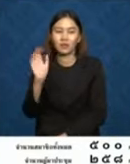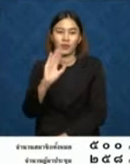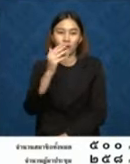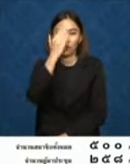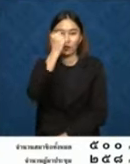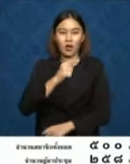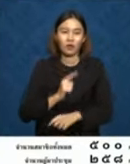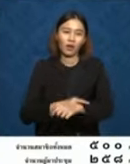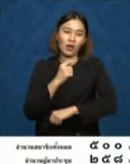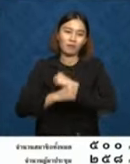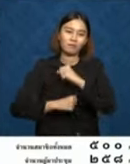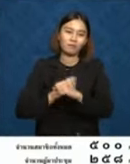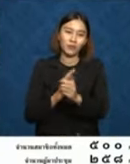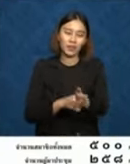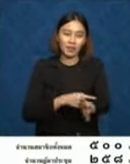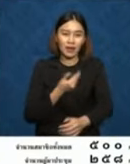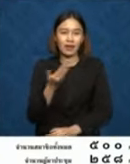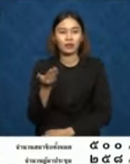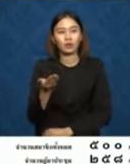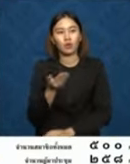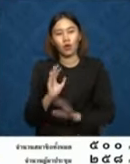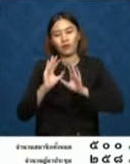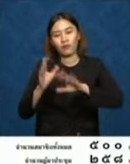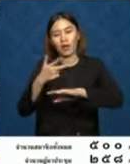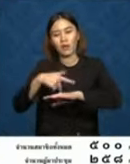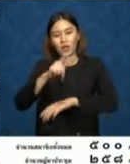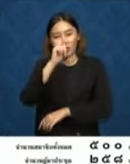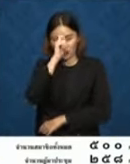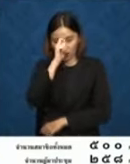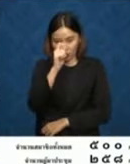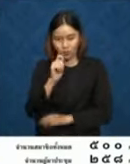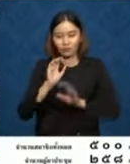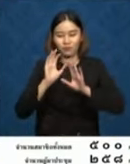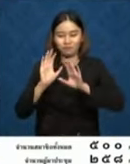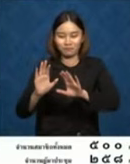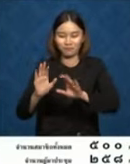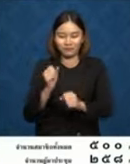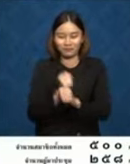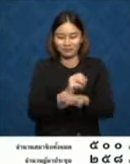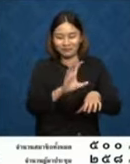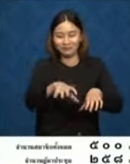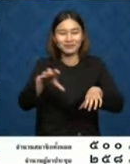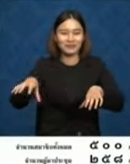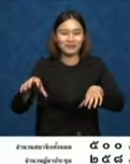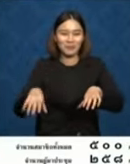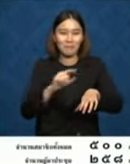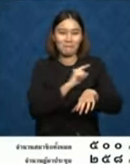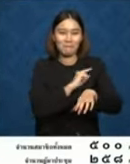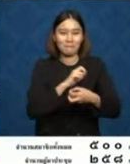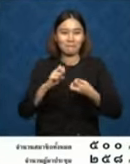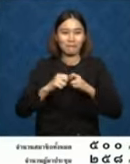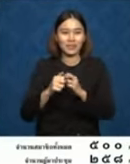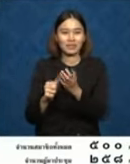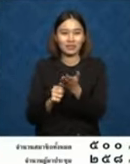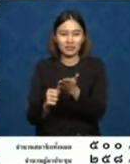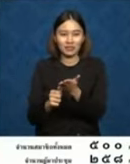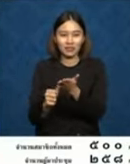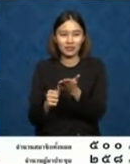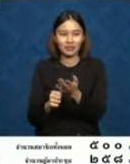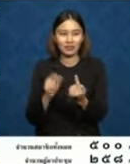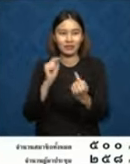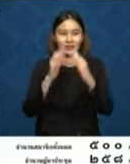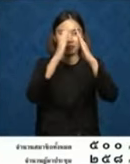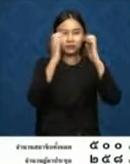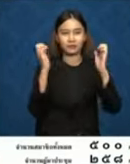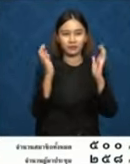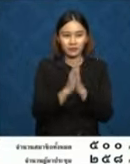าใช้เวลาหลายปีนะครับก็ขอนำเรียนท่านประธานด้วยความเคารพฝากถึงหน่วยงานที่เกี่ยวข้องนะครับให้แก้ไขปัญหาให้กับทางวัดและท